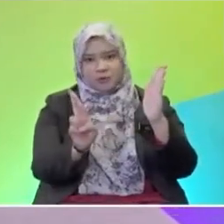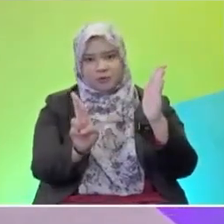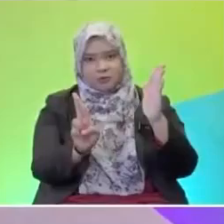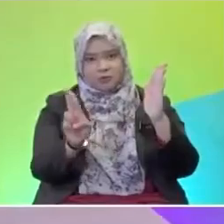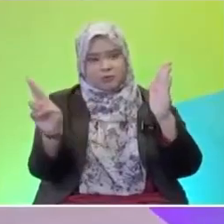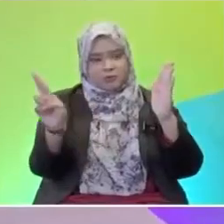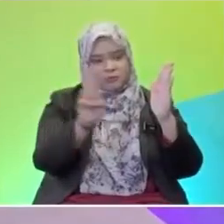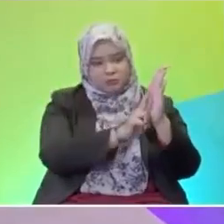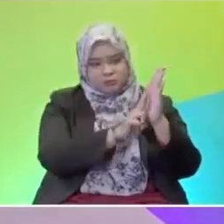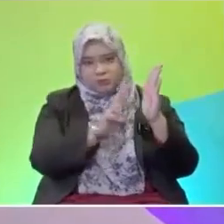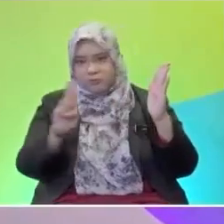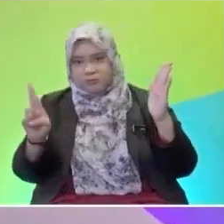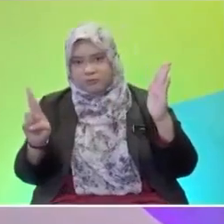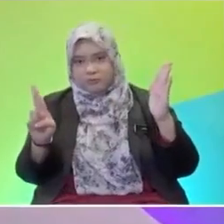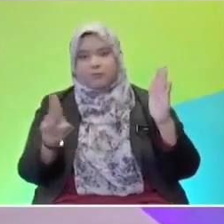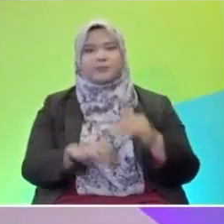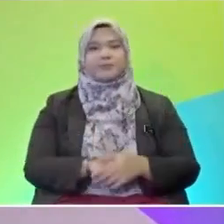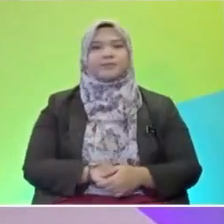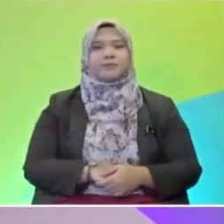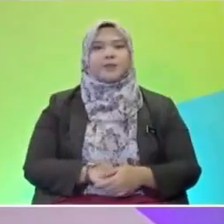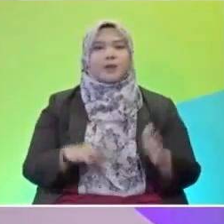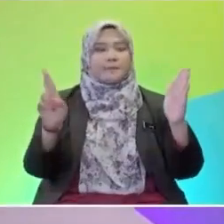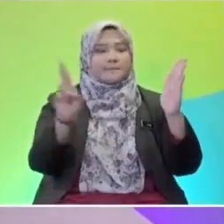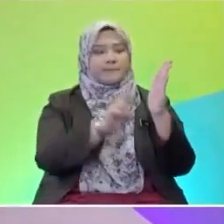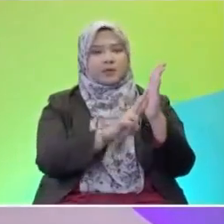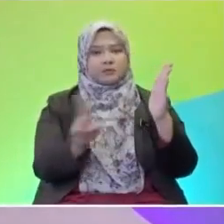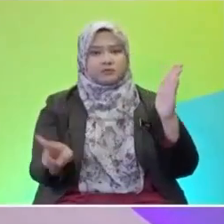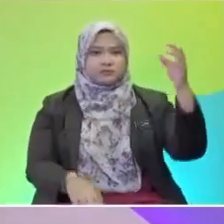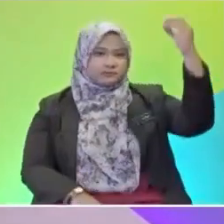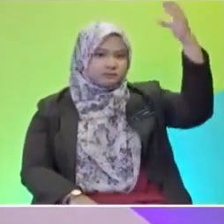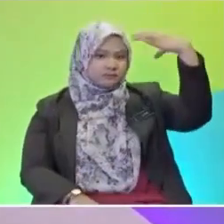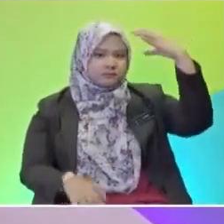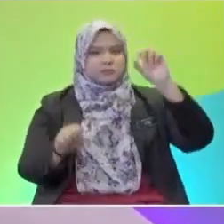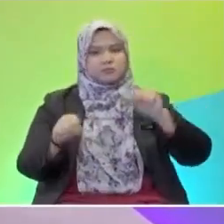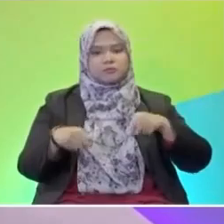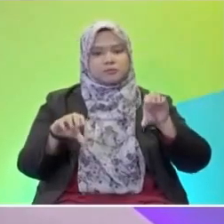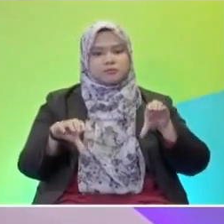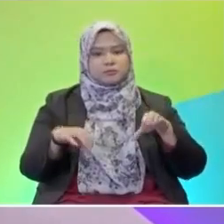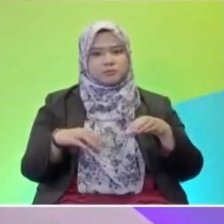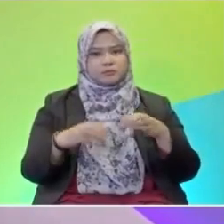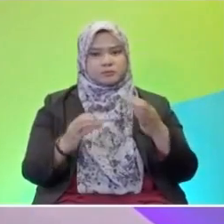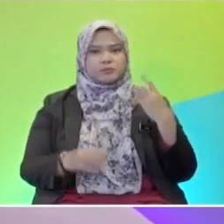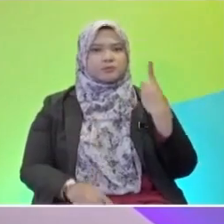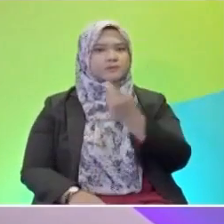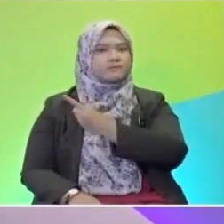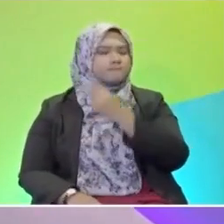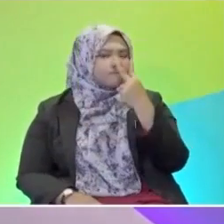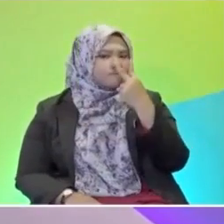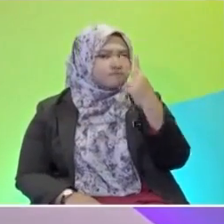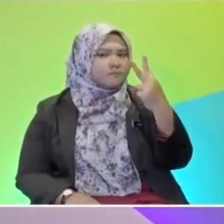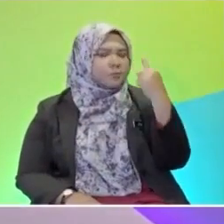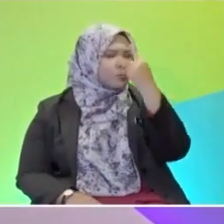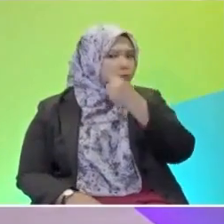sendiri yang menghasilkan yang mencipta periskop ini daripada kotak Oke kita lihat di sini